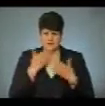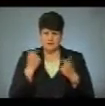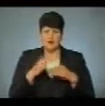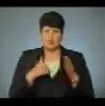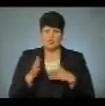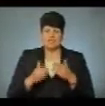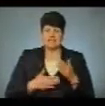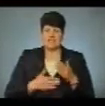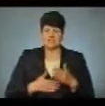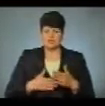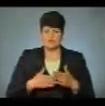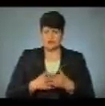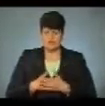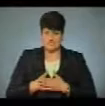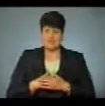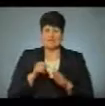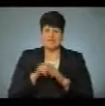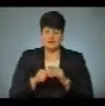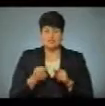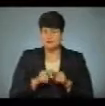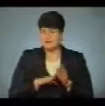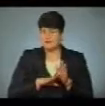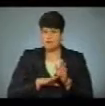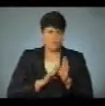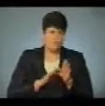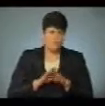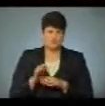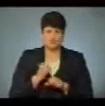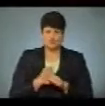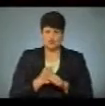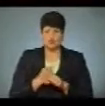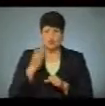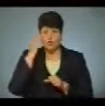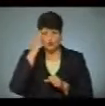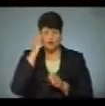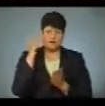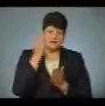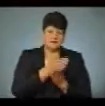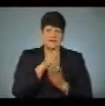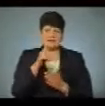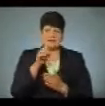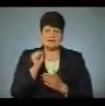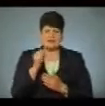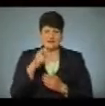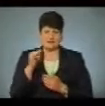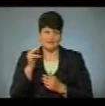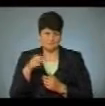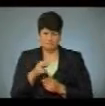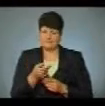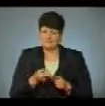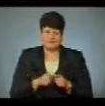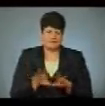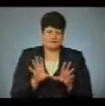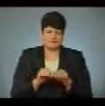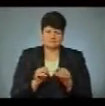животі, то цілком християнське поховання з головою на захід типове. Ну,